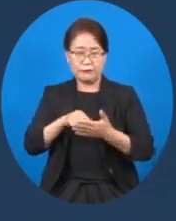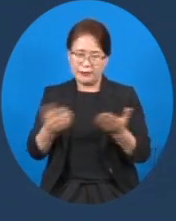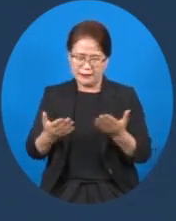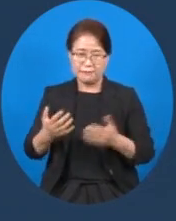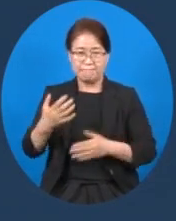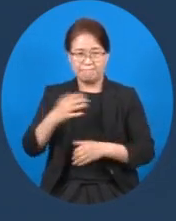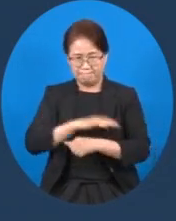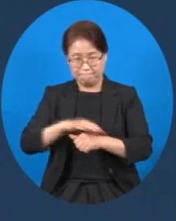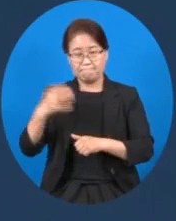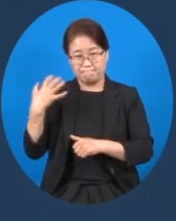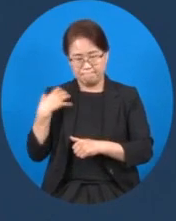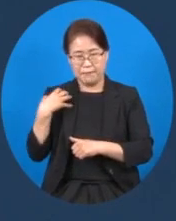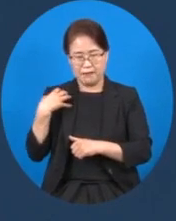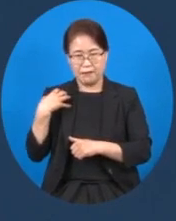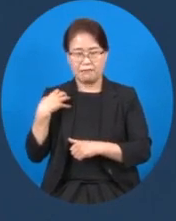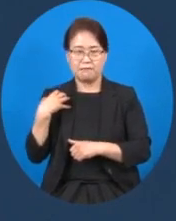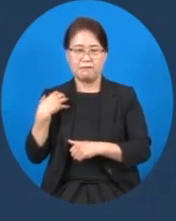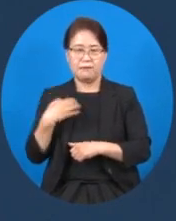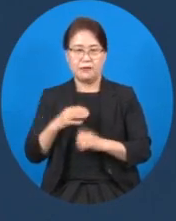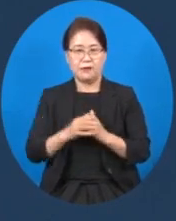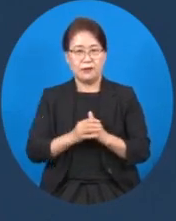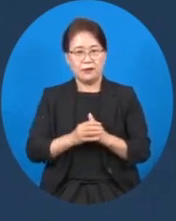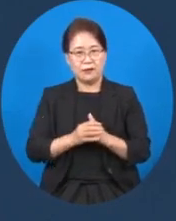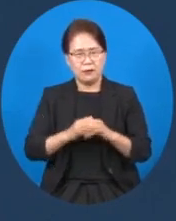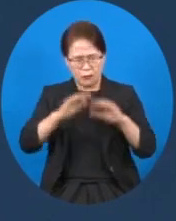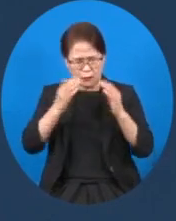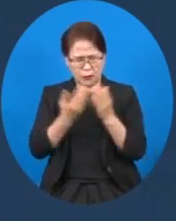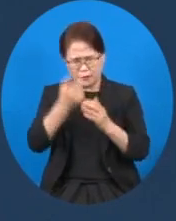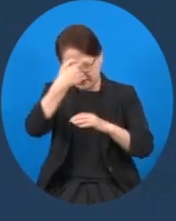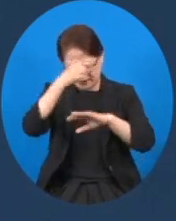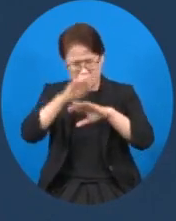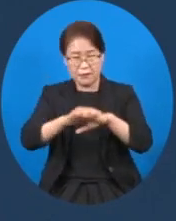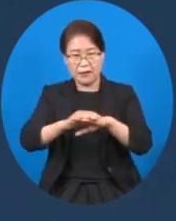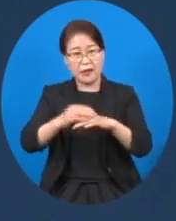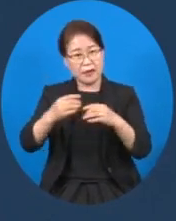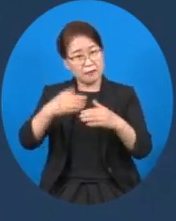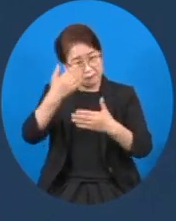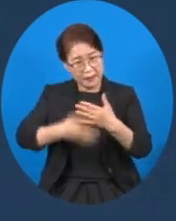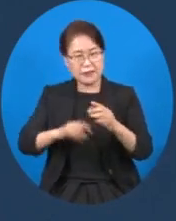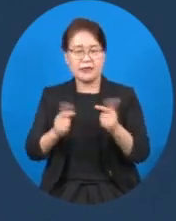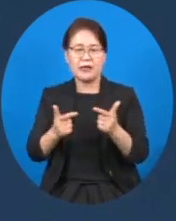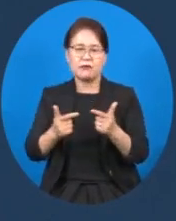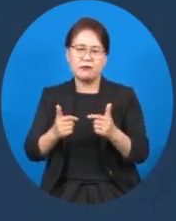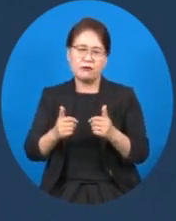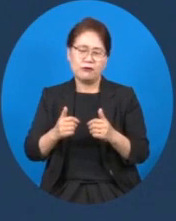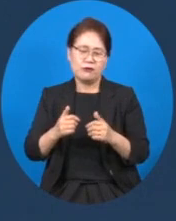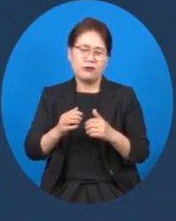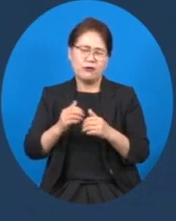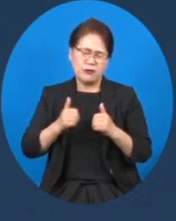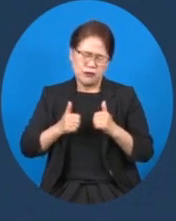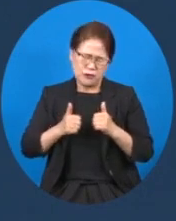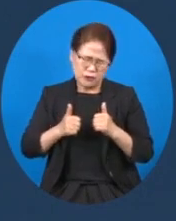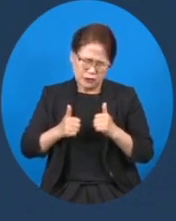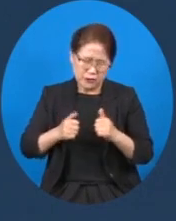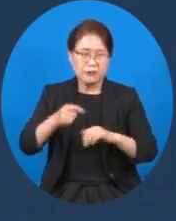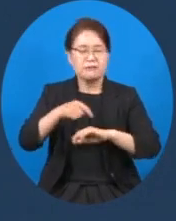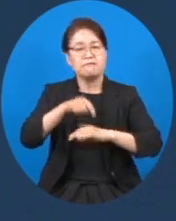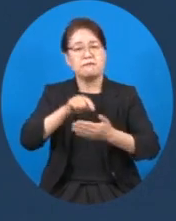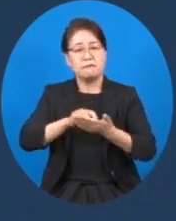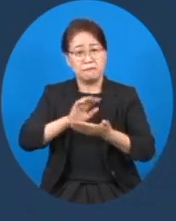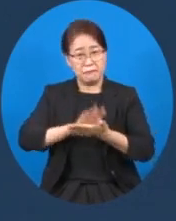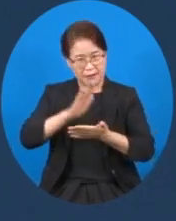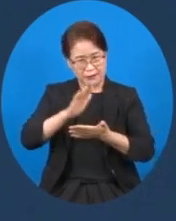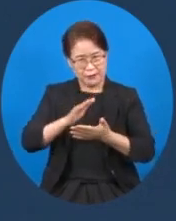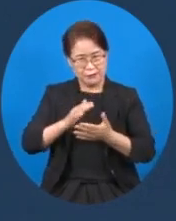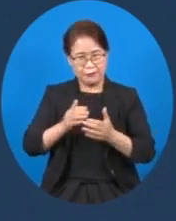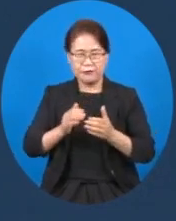하는지 모릅니다. 모든 공적인 예배에 빠지지 않고 정말 누구보다도 열정적으로